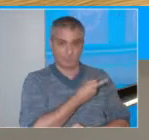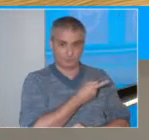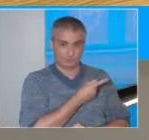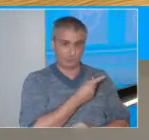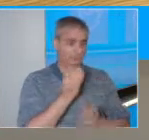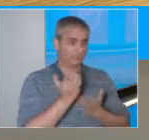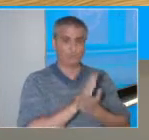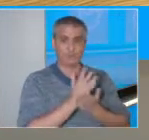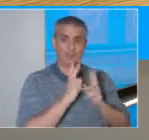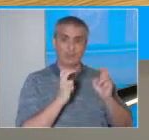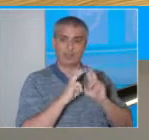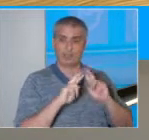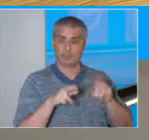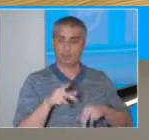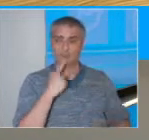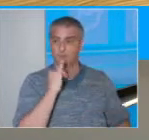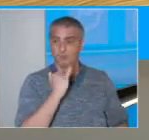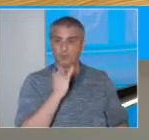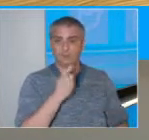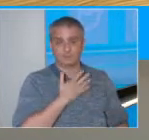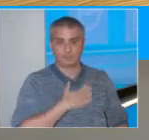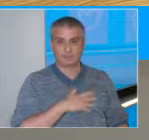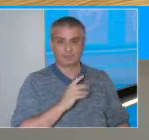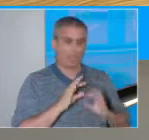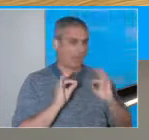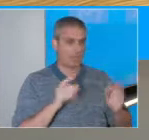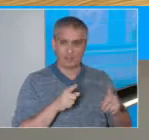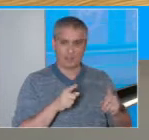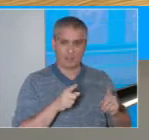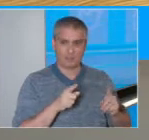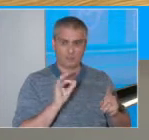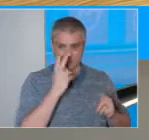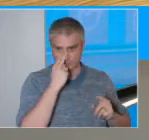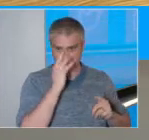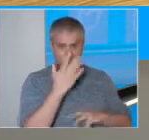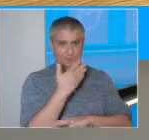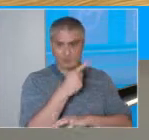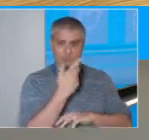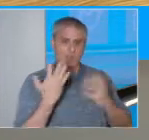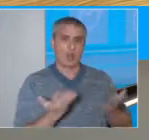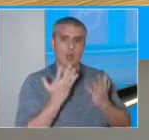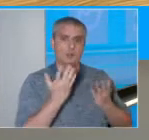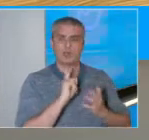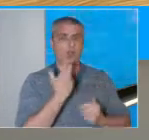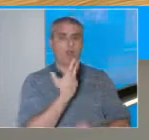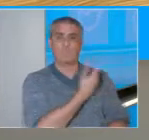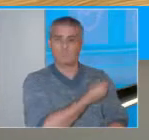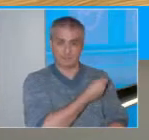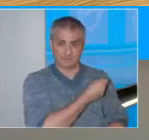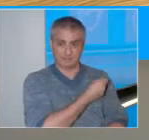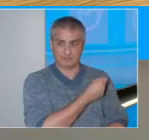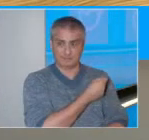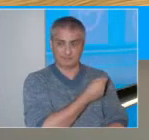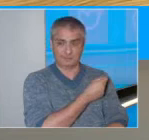בין הרשויות. נכון, בעצם זה, אם תרצה, זה התחלה של ניסיון של המדינה לעודד את הלא מתחסנים,